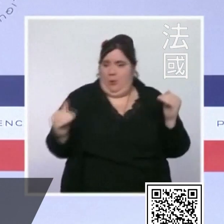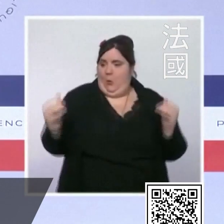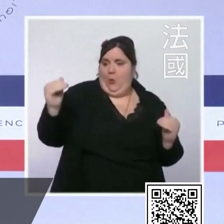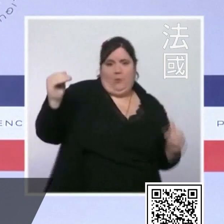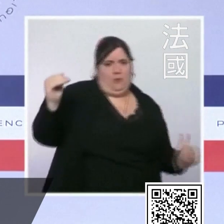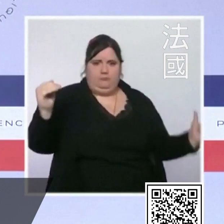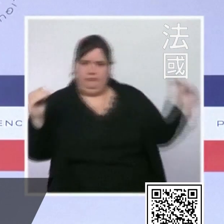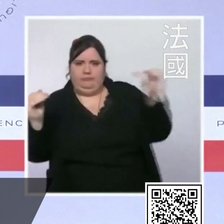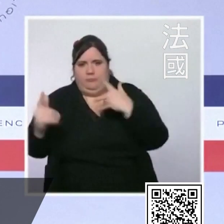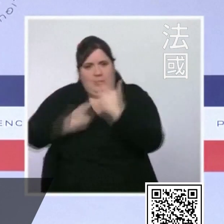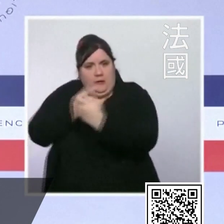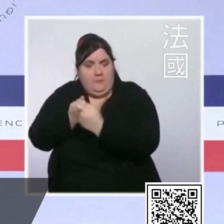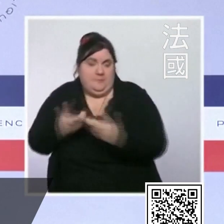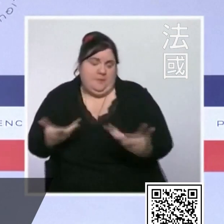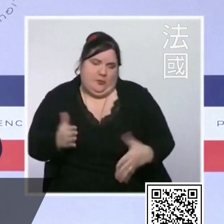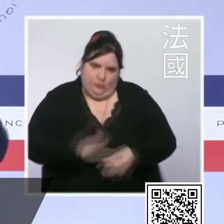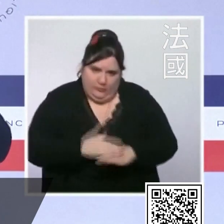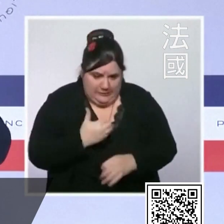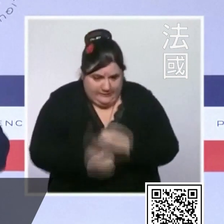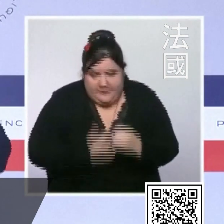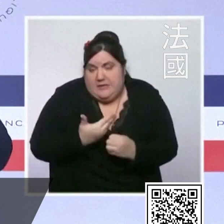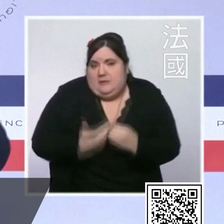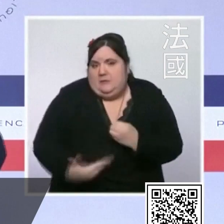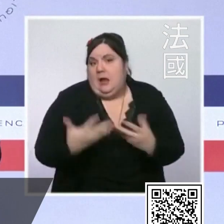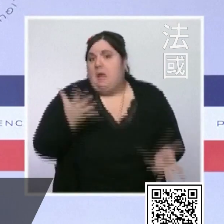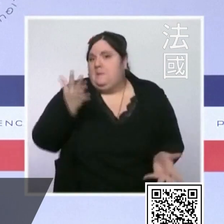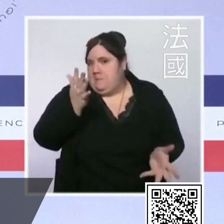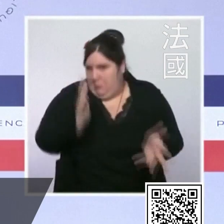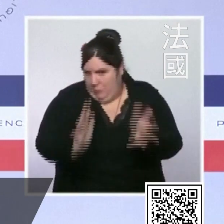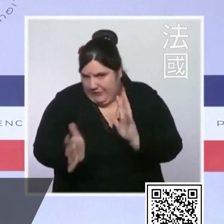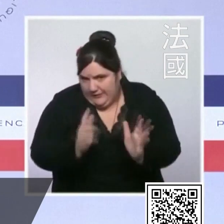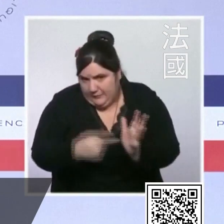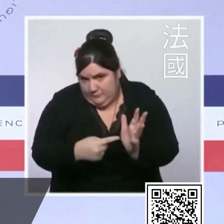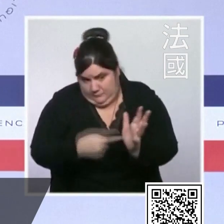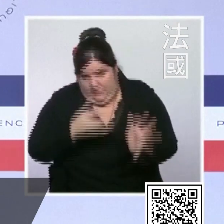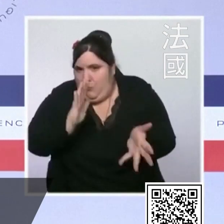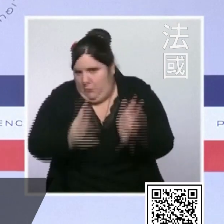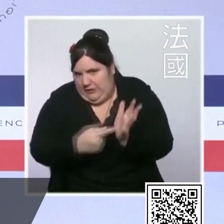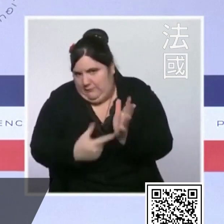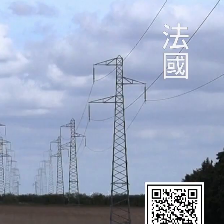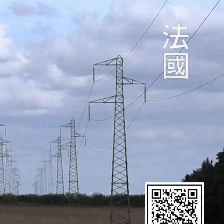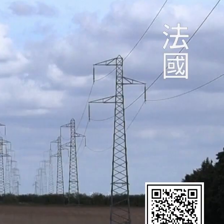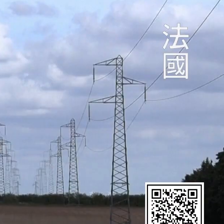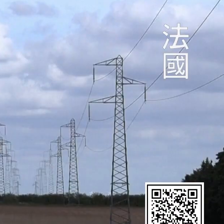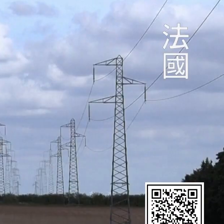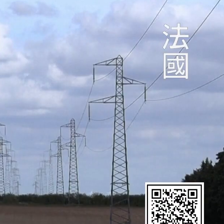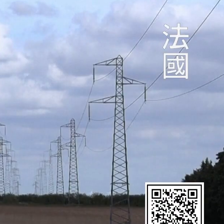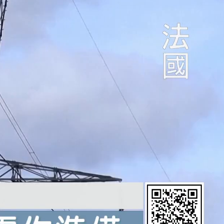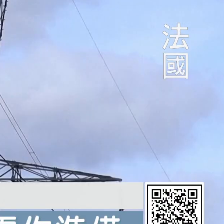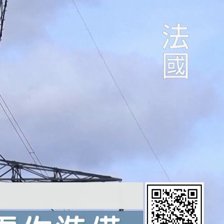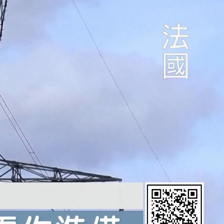du conditionnel, la production et la demande en électricité ne soient pas totalement alignées.